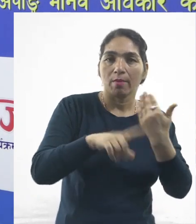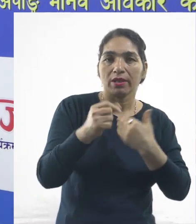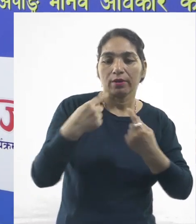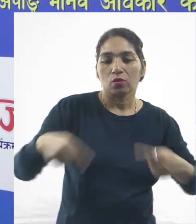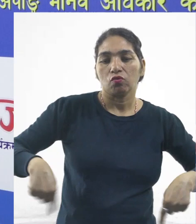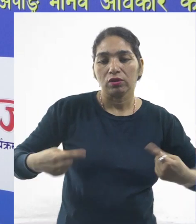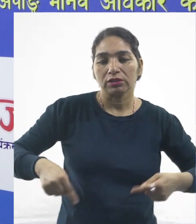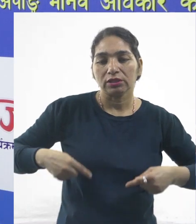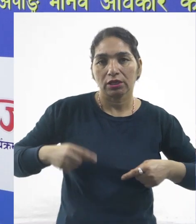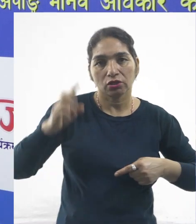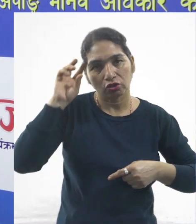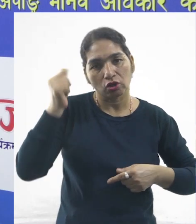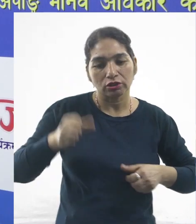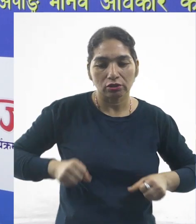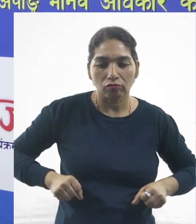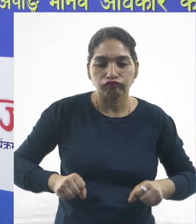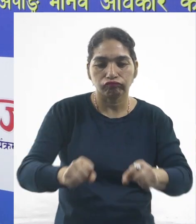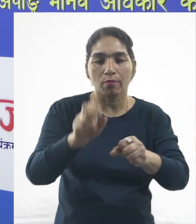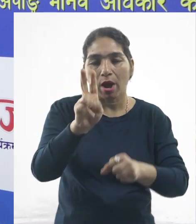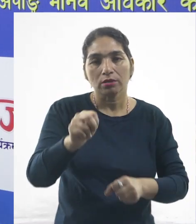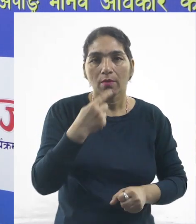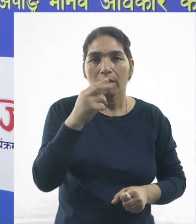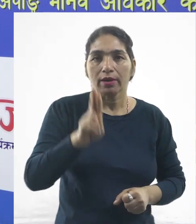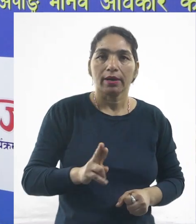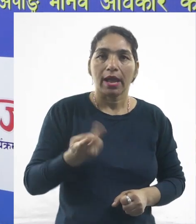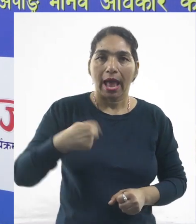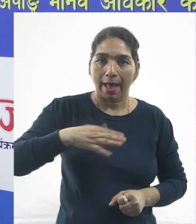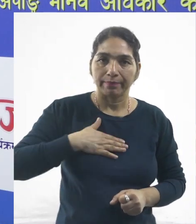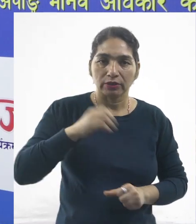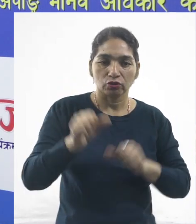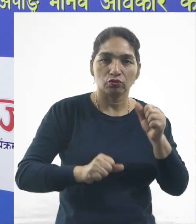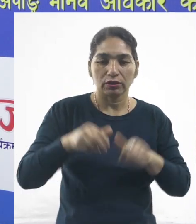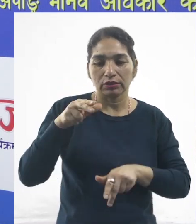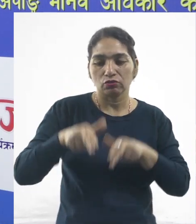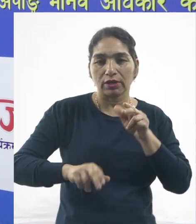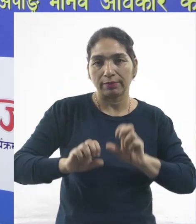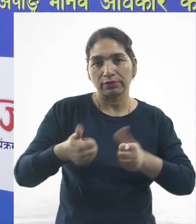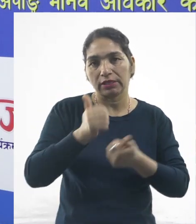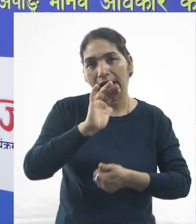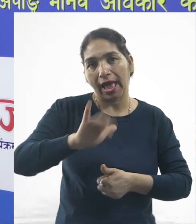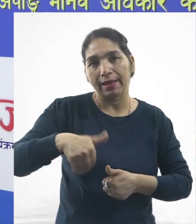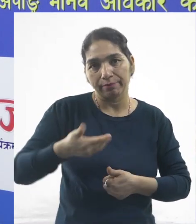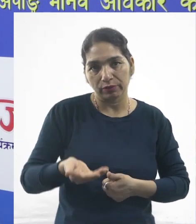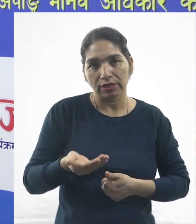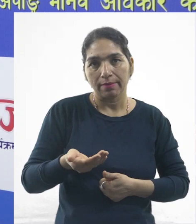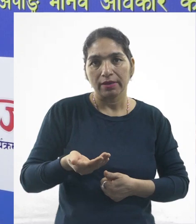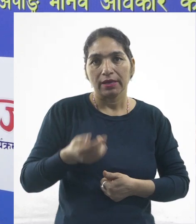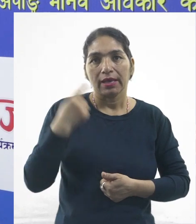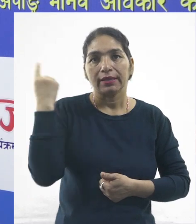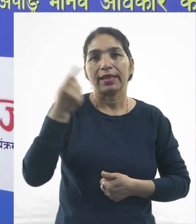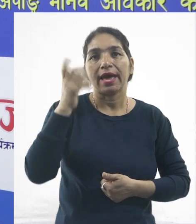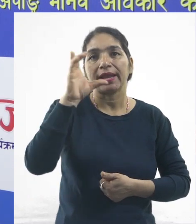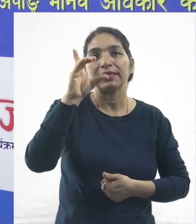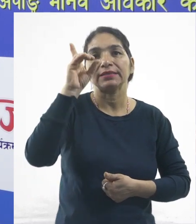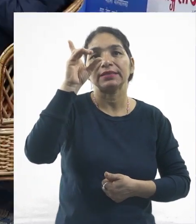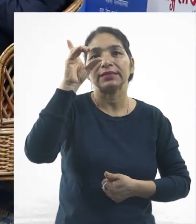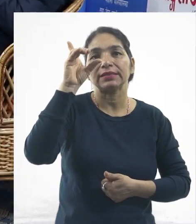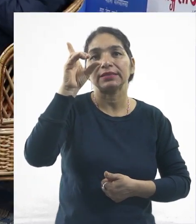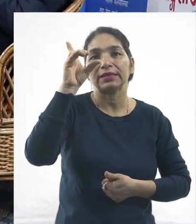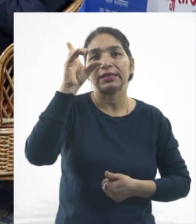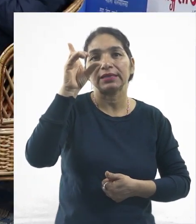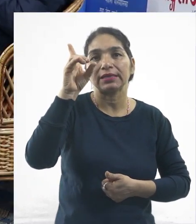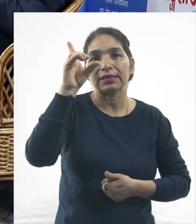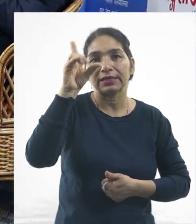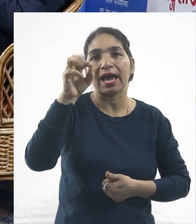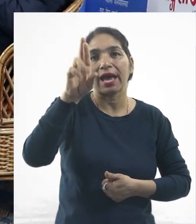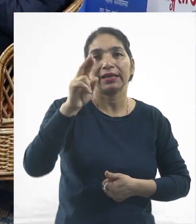ह्विलचेयरहरू सजिलोसँग गुड्नुपर्छ भनेर हामी जुन निर्वाचित भएर आइसकेपछि हामीले नारायण टारदेखि हामीले बौद्धको पिपल